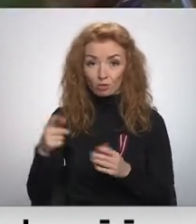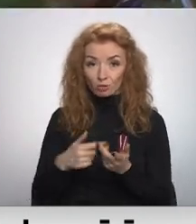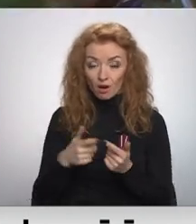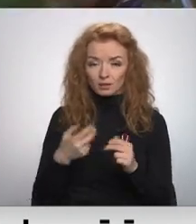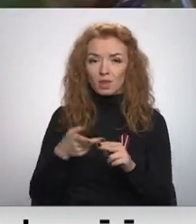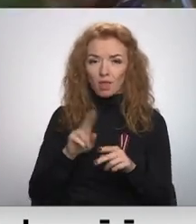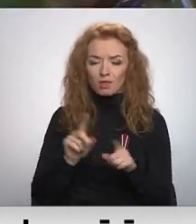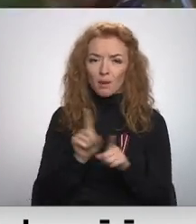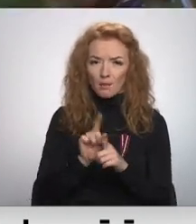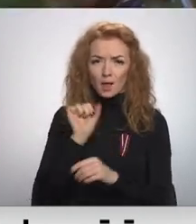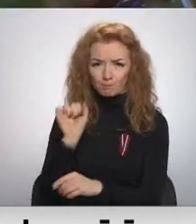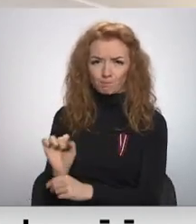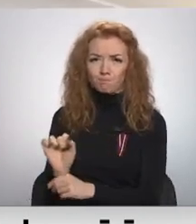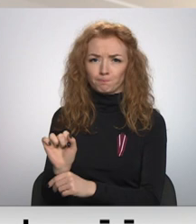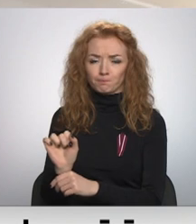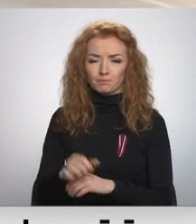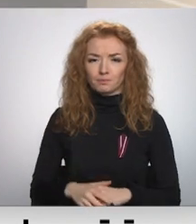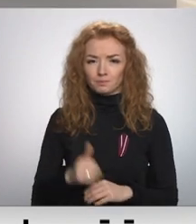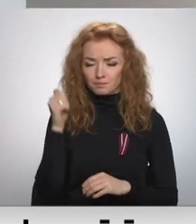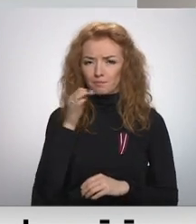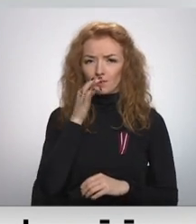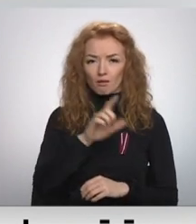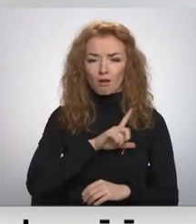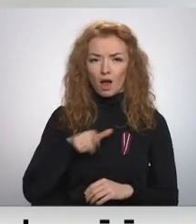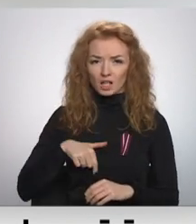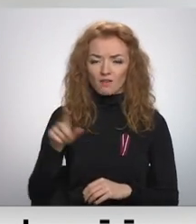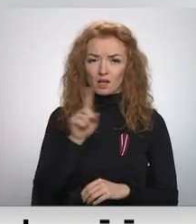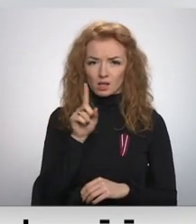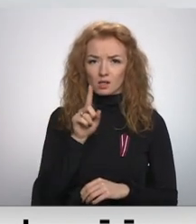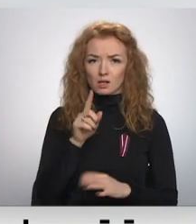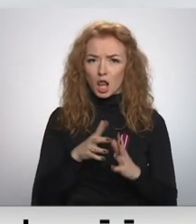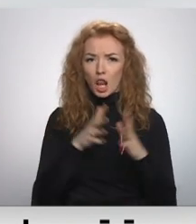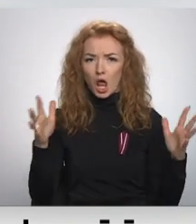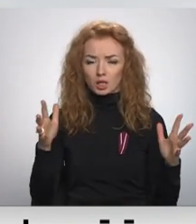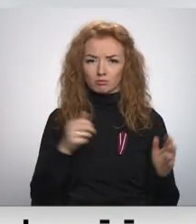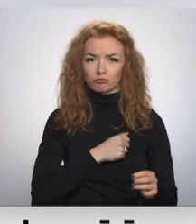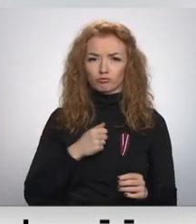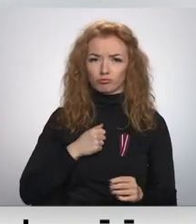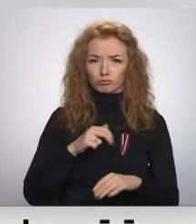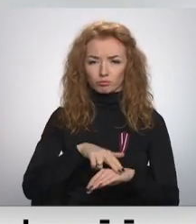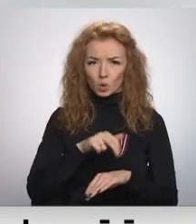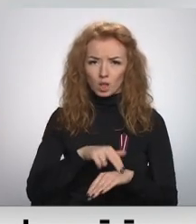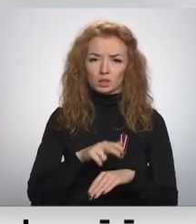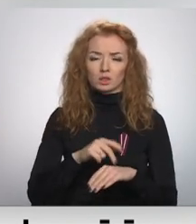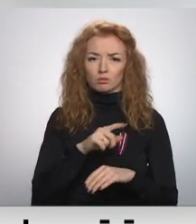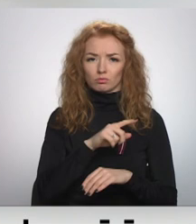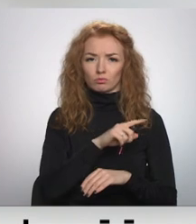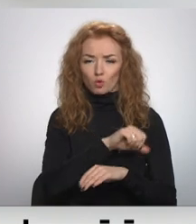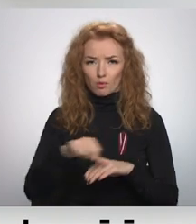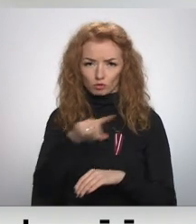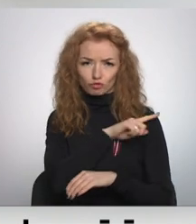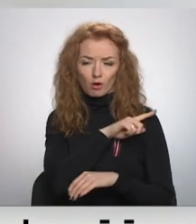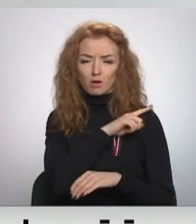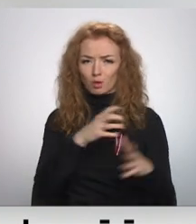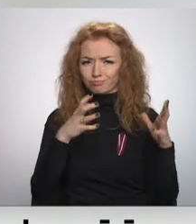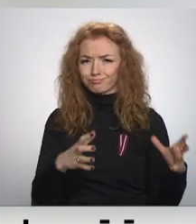viņus izdosies apturēt. Latvijas rīcībā ir pieteikams cilvēku resursu skaits policijai, robežas sardzē bruņotajiem spēkiem,